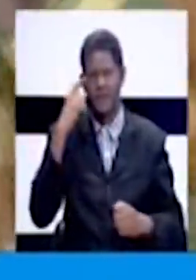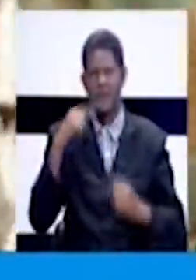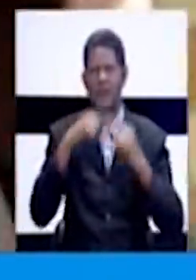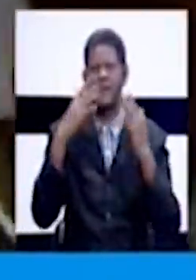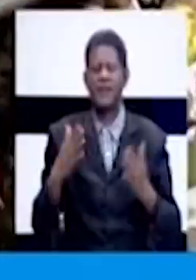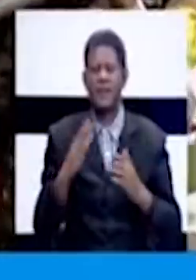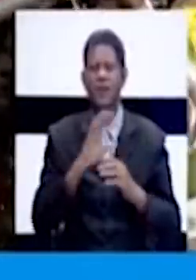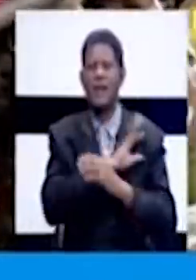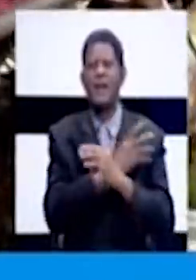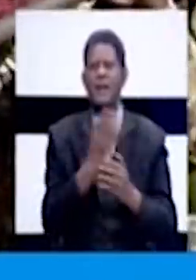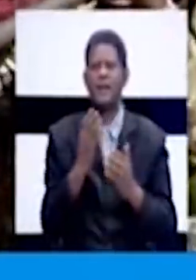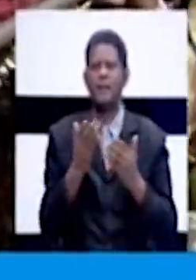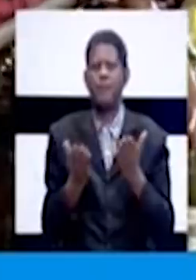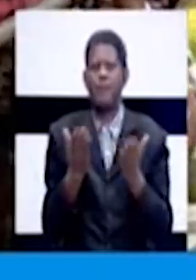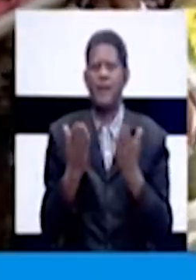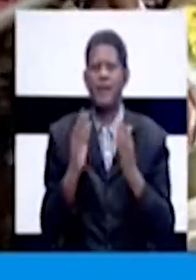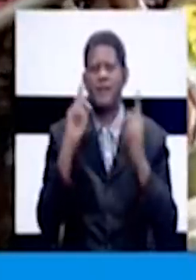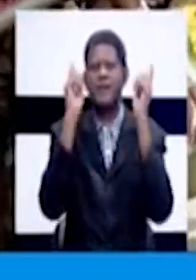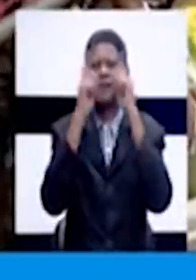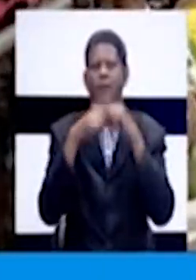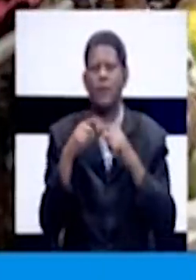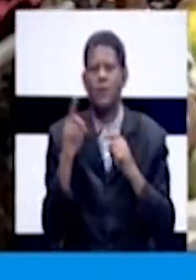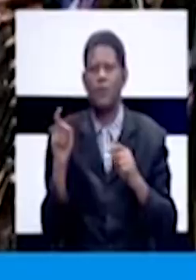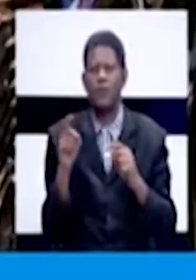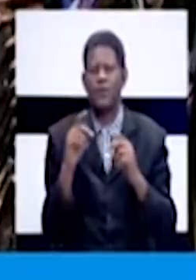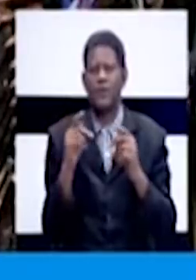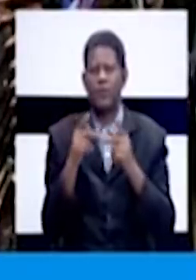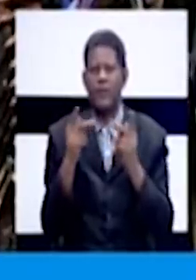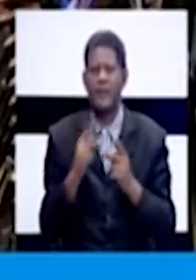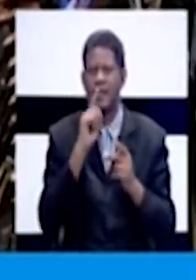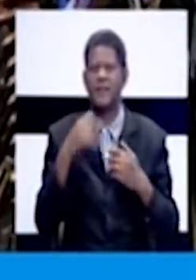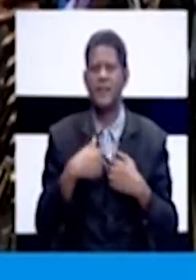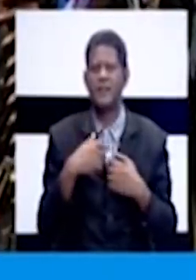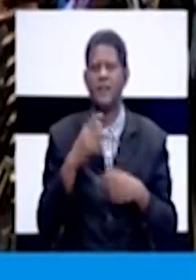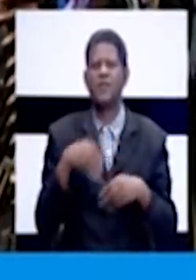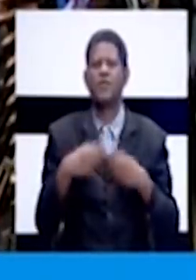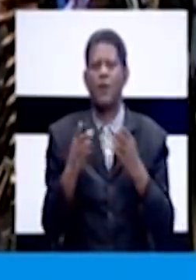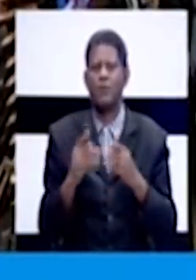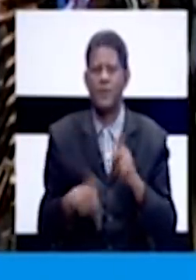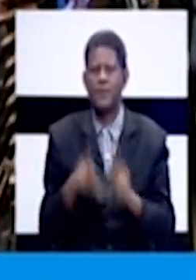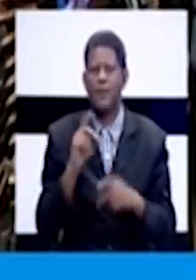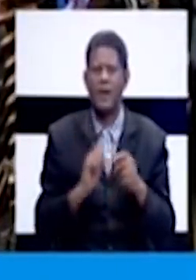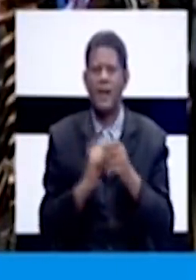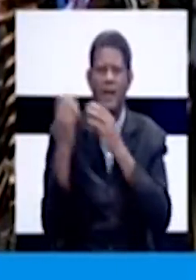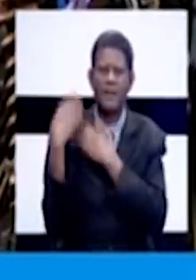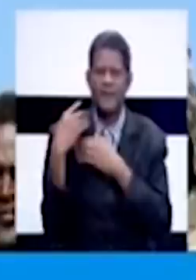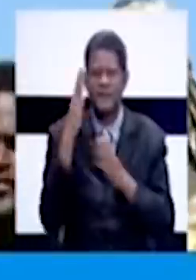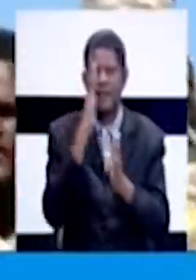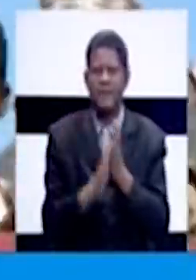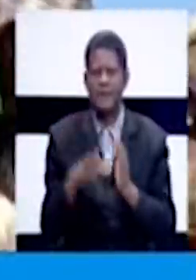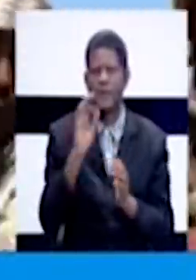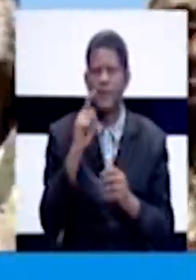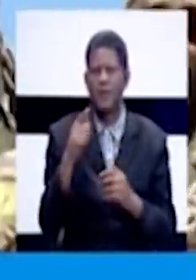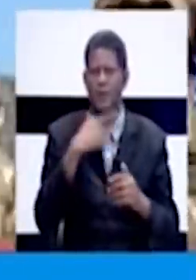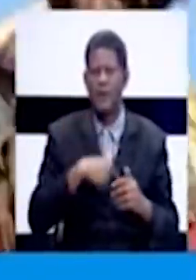حيل ميزان أبز الزاوع له أبزخنة دفاع عن ركب زلنا مارتيوم زتوه هو هزبا وحلفنته نفس ما زركبيو